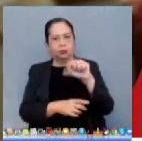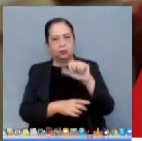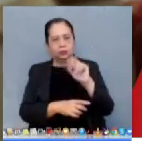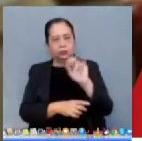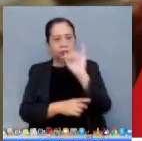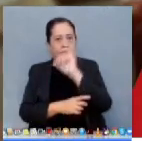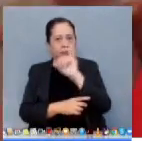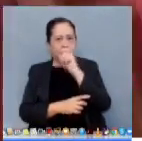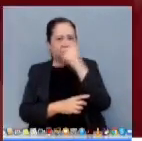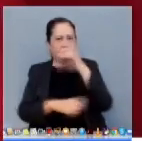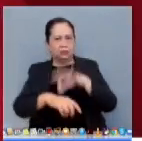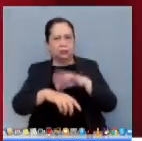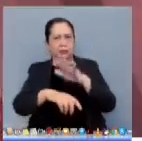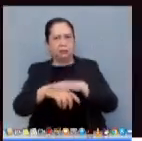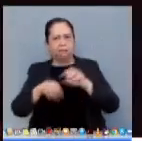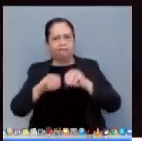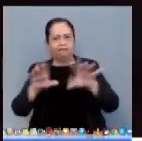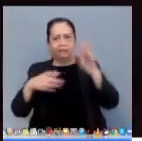dengue outbreak.